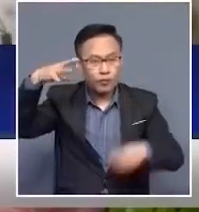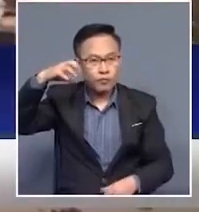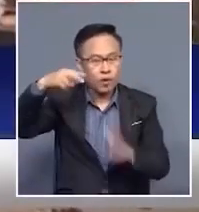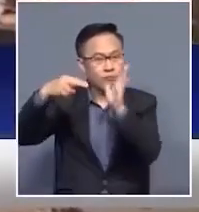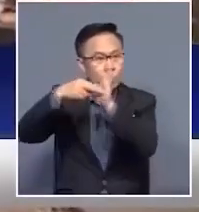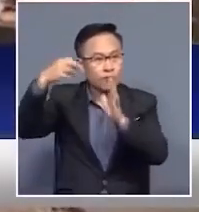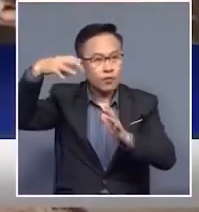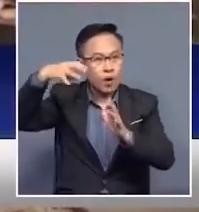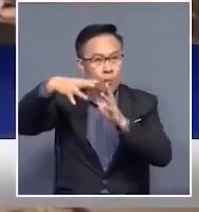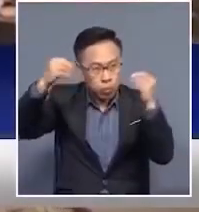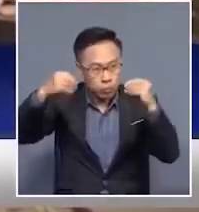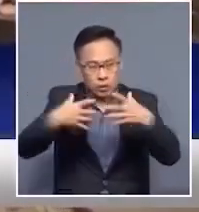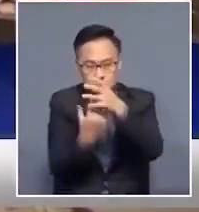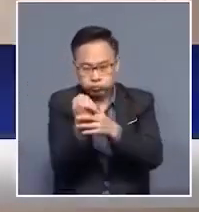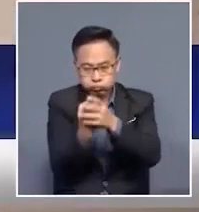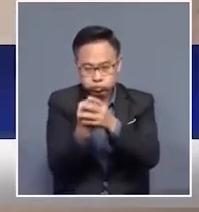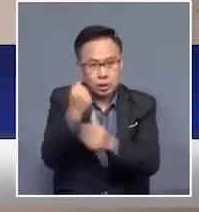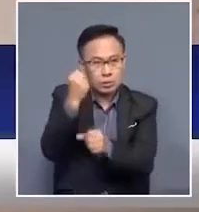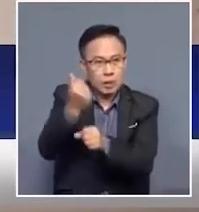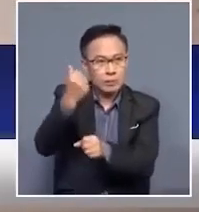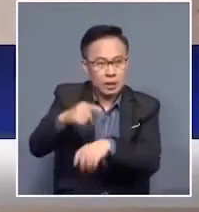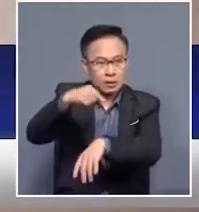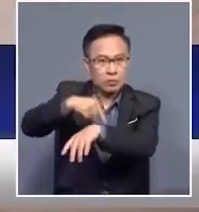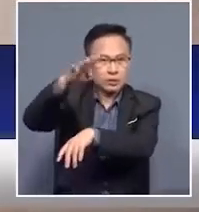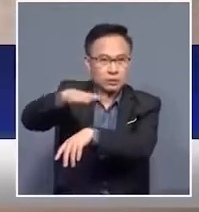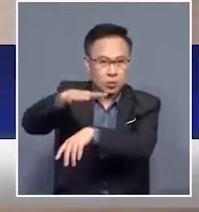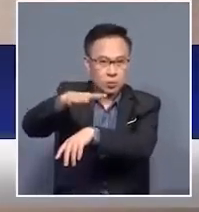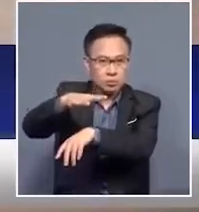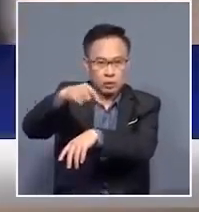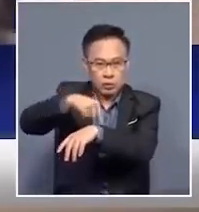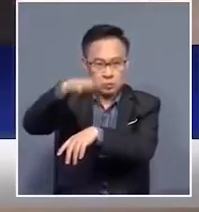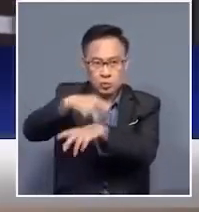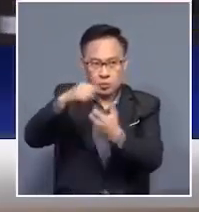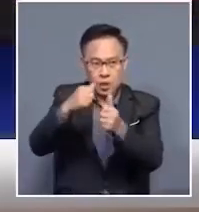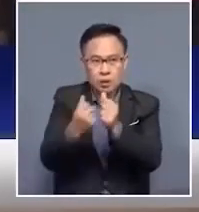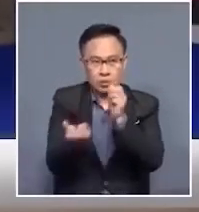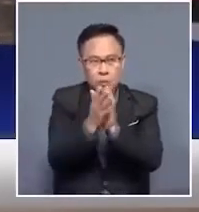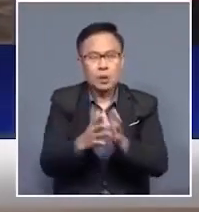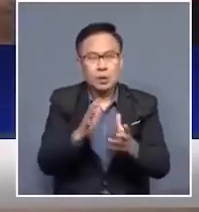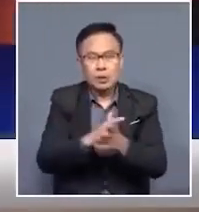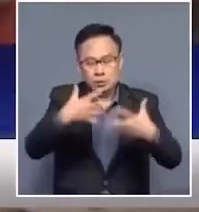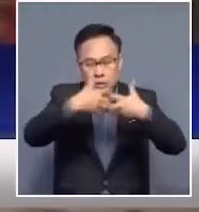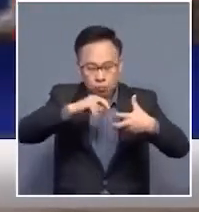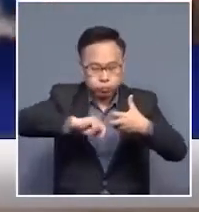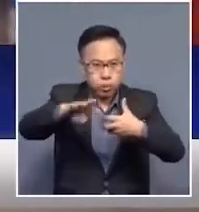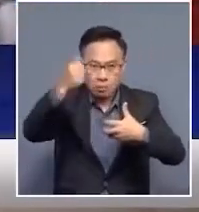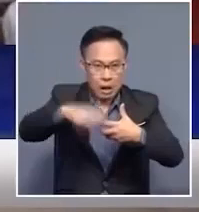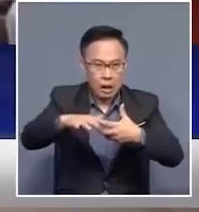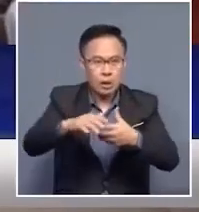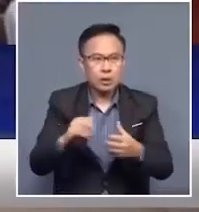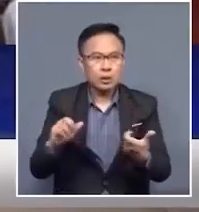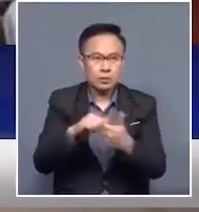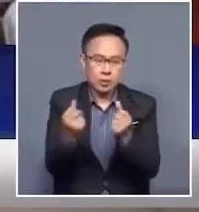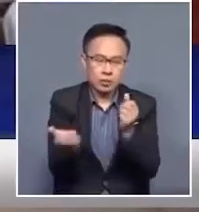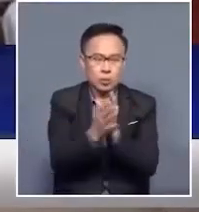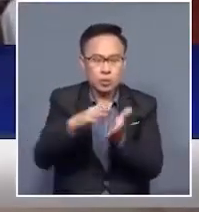เครื่องไม่ทำงานเนี่ยตั้งแต่เวลาประมาณ16นาฬิกานะครับก็ทำให้น้ำในคลองบางซื่อเนี่ยล้นเข้ามาที่คูวิภาวดีรังสิต